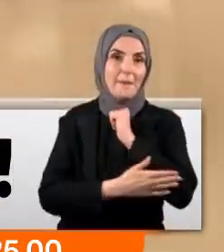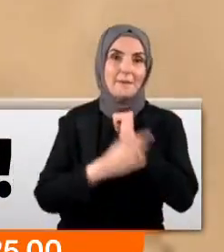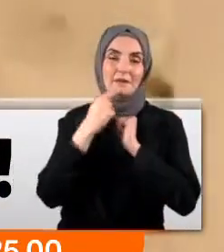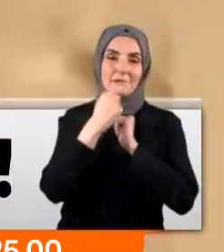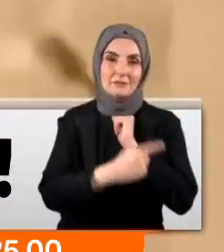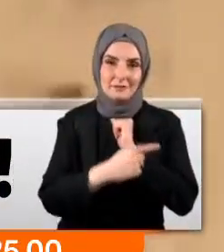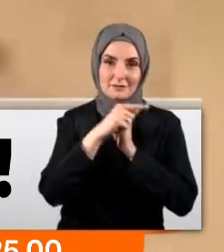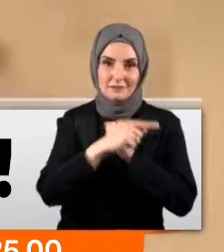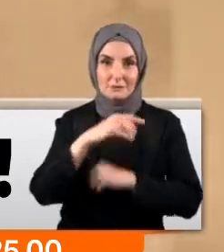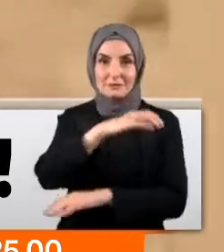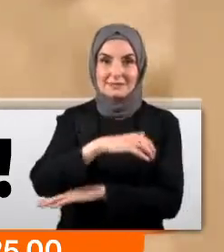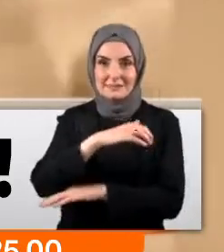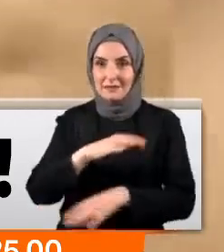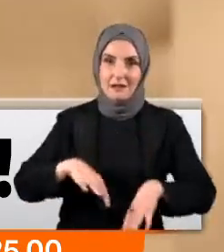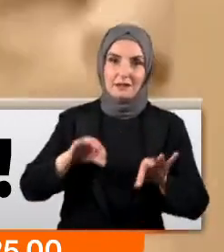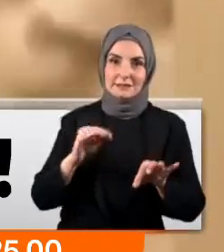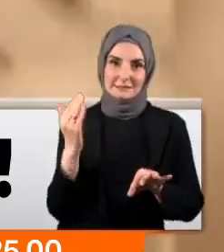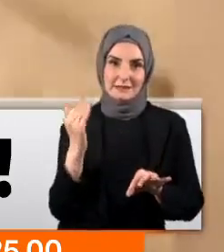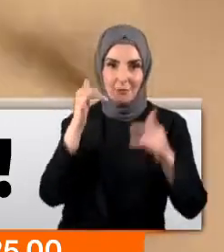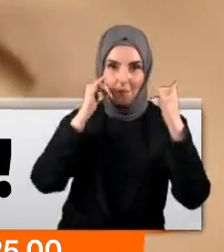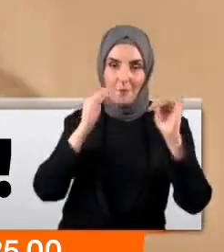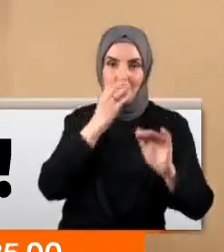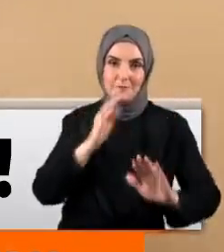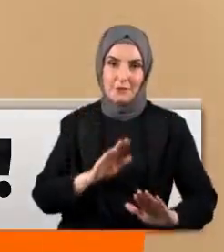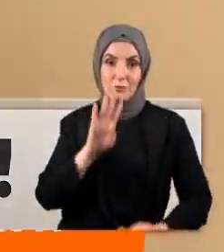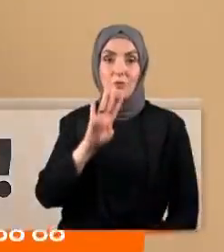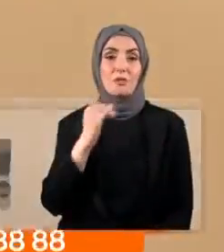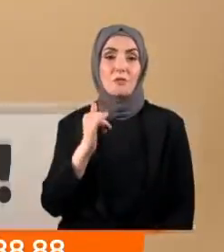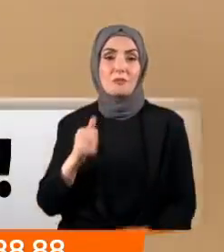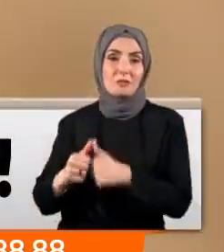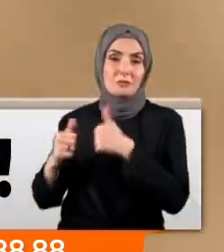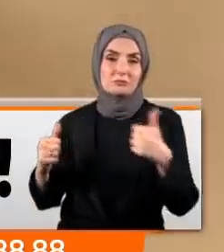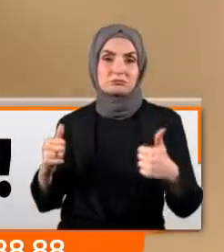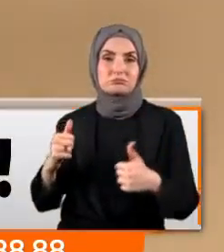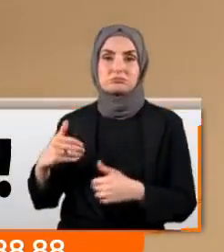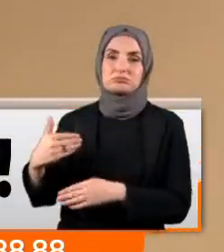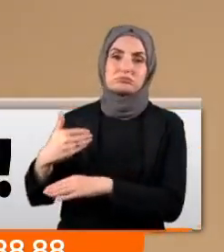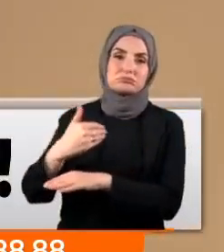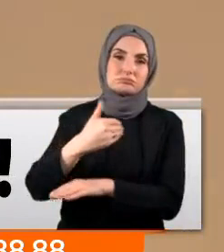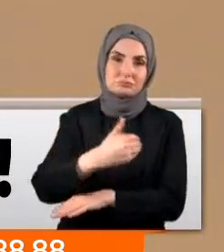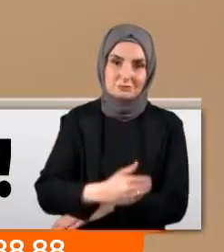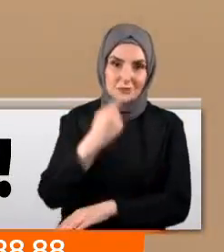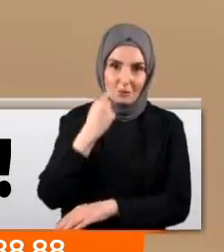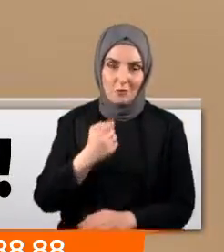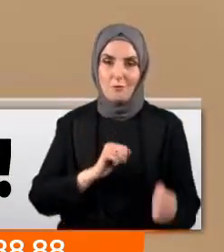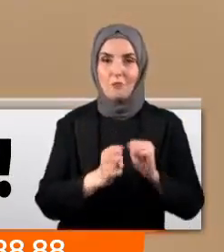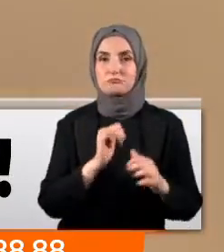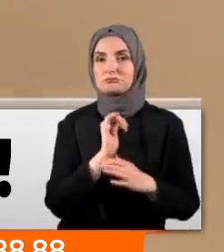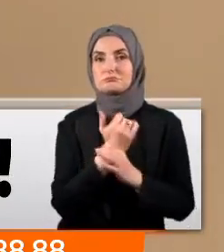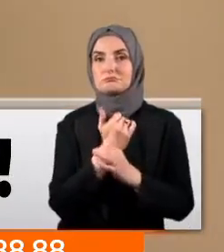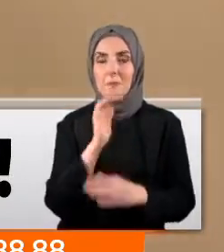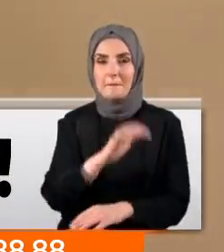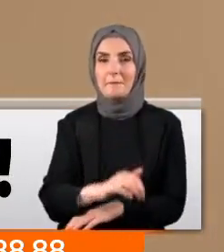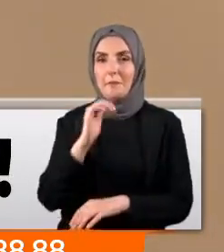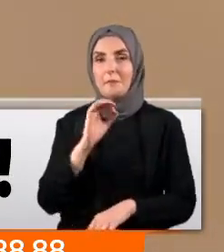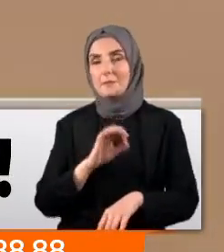alacak. 4 kilometre sürüklenen boğayı kepçe operatörü büyük bir ustalıkla tek hamlede çekip kurtardı. Suda yorgun